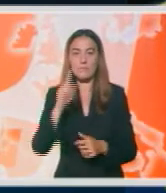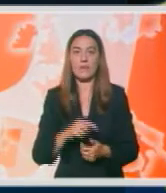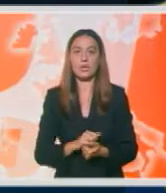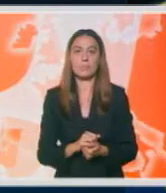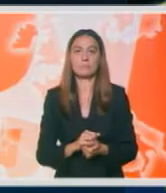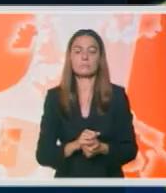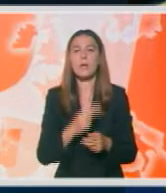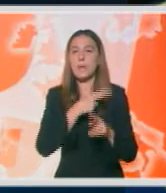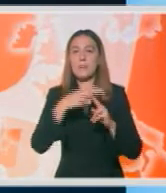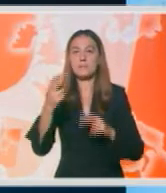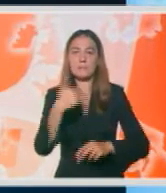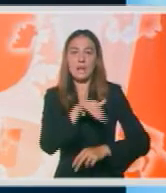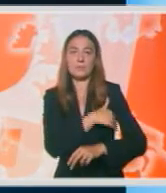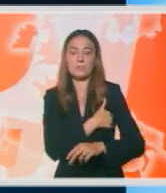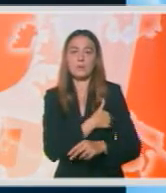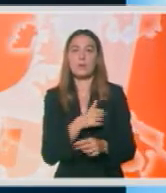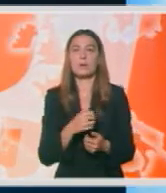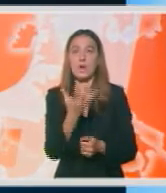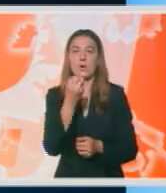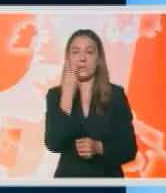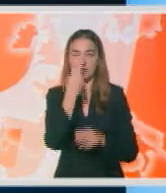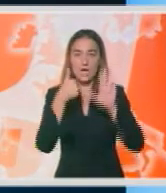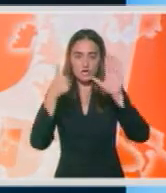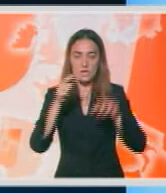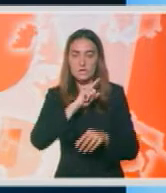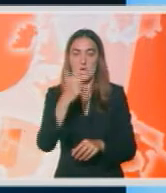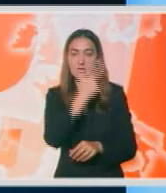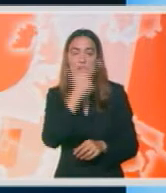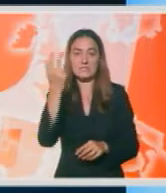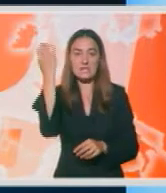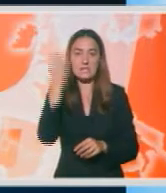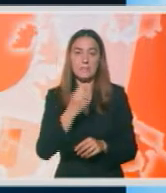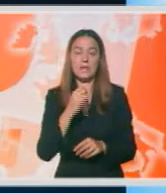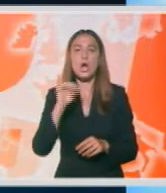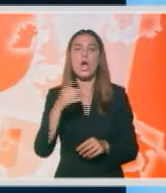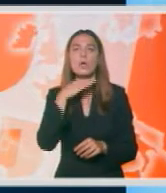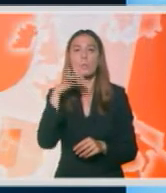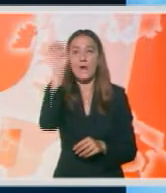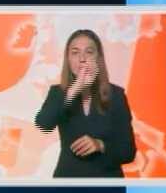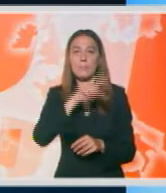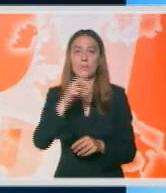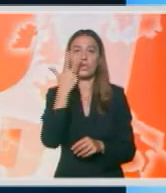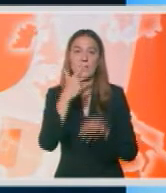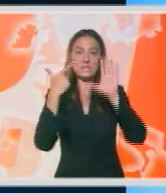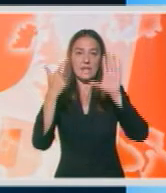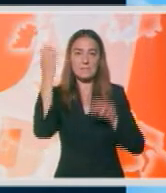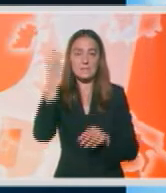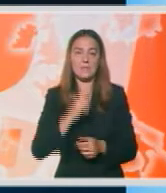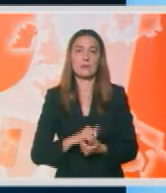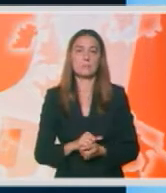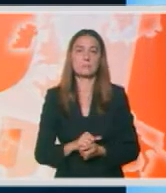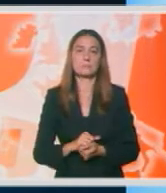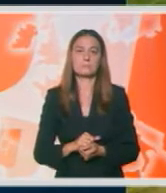grmljavinom. Maksimalna temperatura kretaće se od 26 do 33 stepena, na jugu Evrope do 37 stepeni.